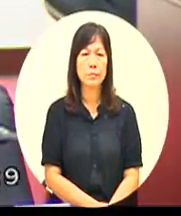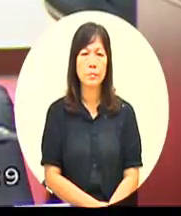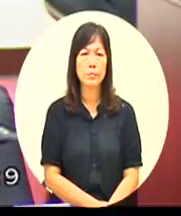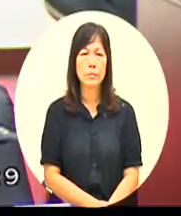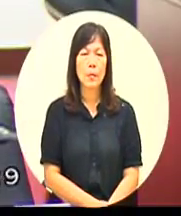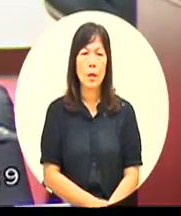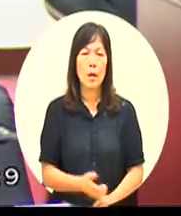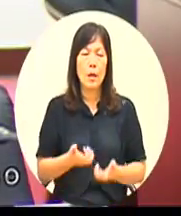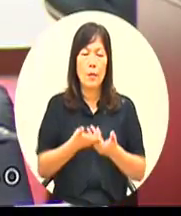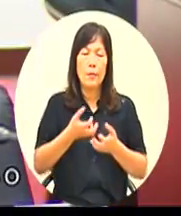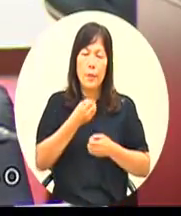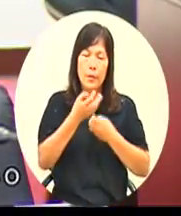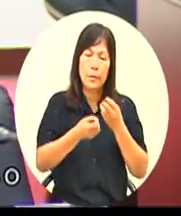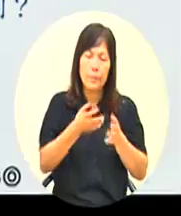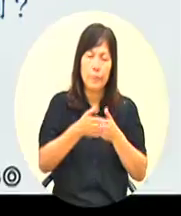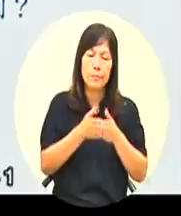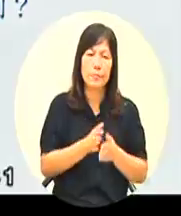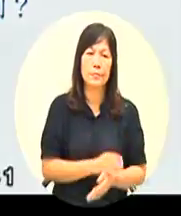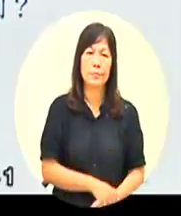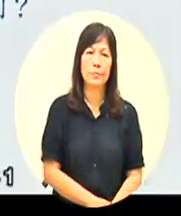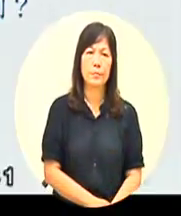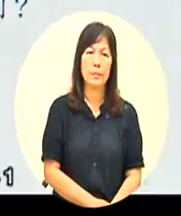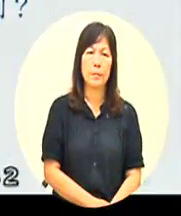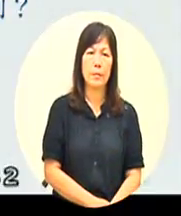分享一下，